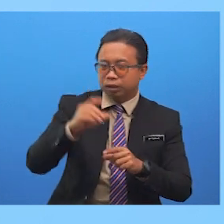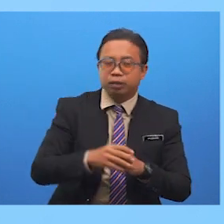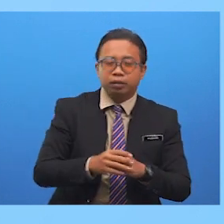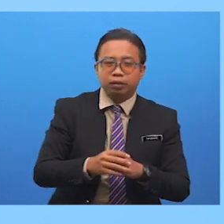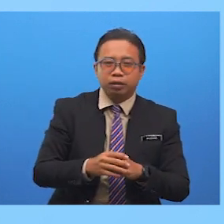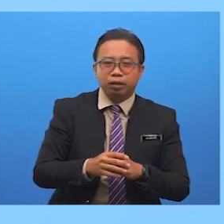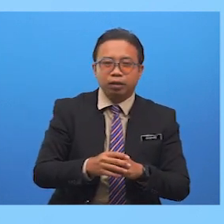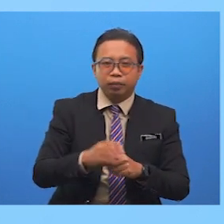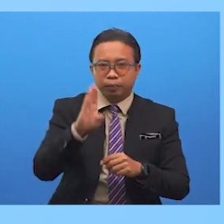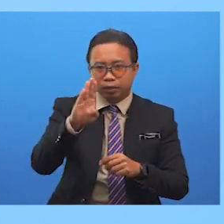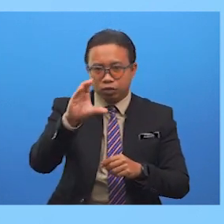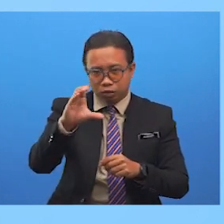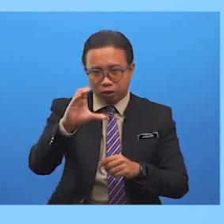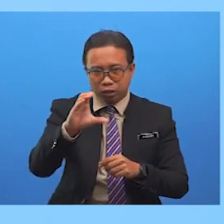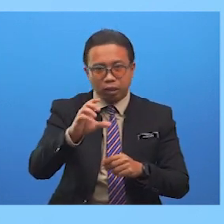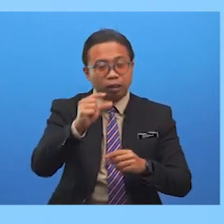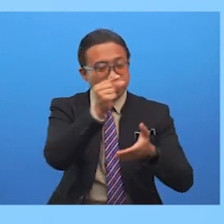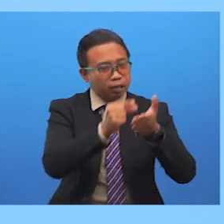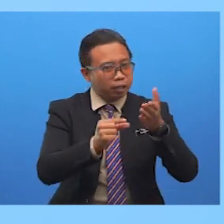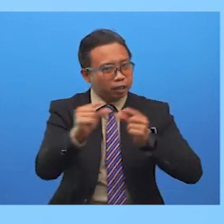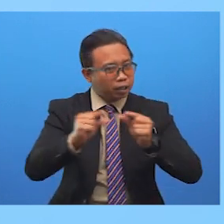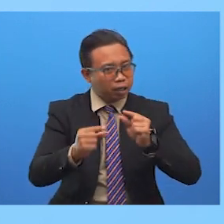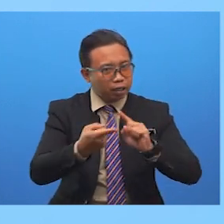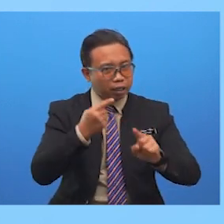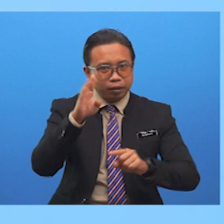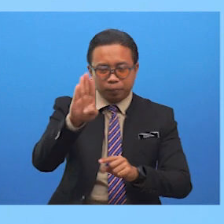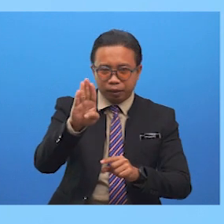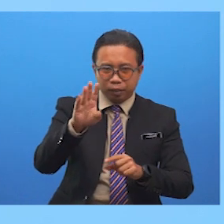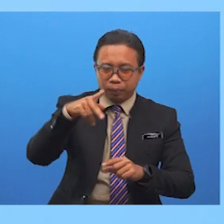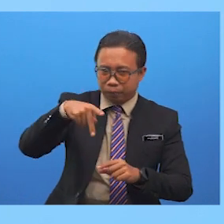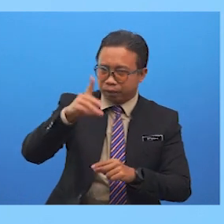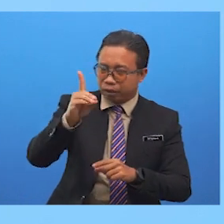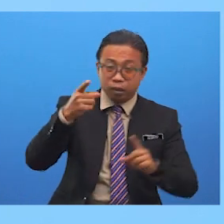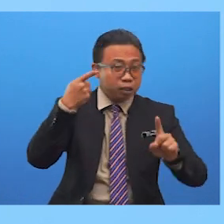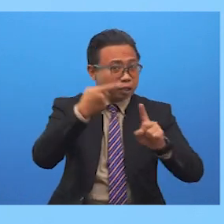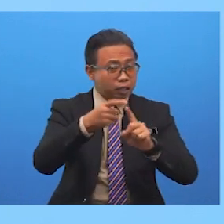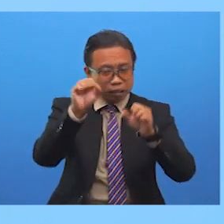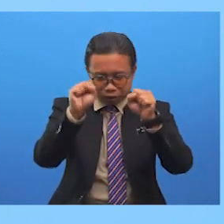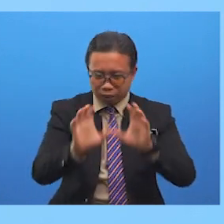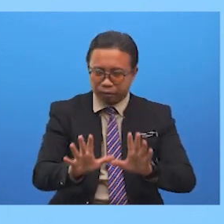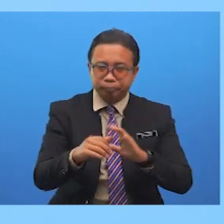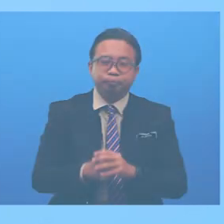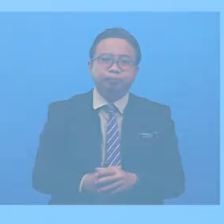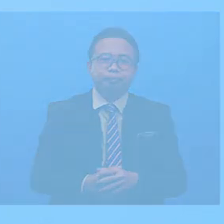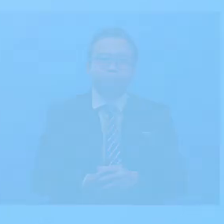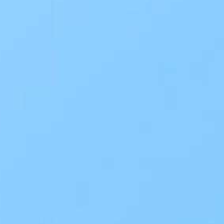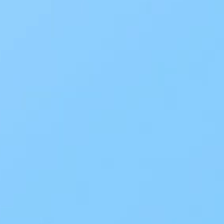grafis yg mewakili gerakan di dari pot design Shah Alam